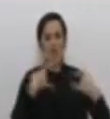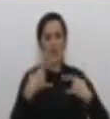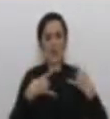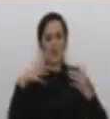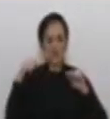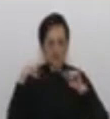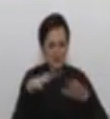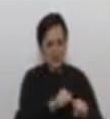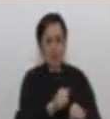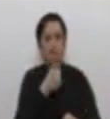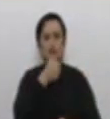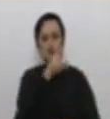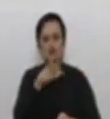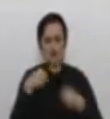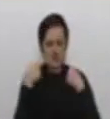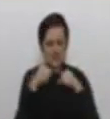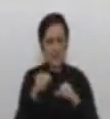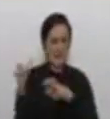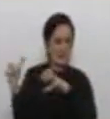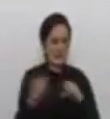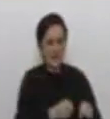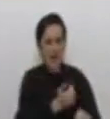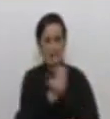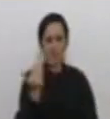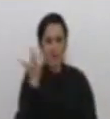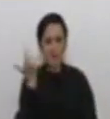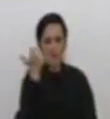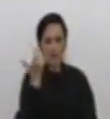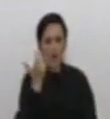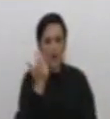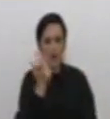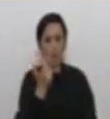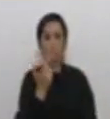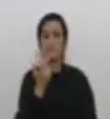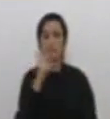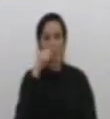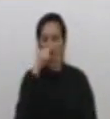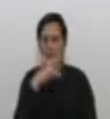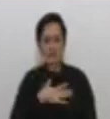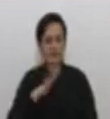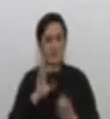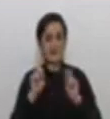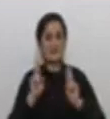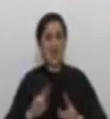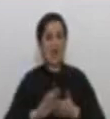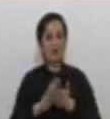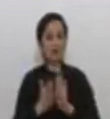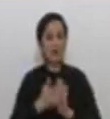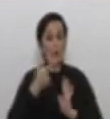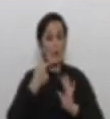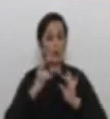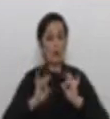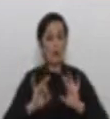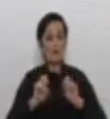დარბევას, ჟურნალისტების ცემას და წართმევას მისი მესაკუთრესთვის. არ ნანობენ საგანგებო მდგომარეობის გამოცხადებას და აი ამ